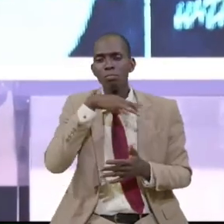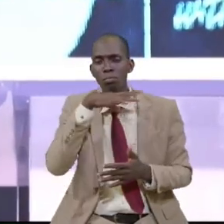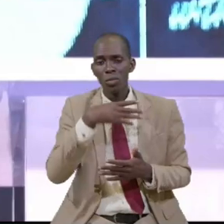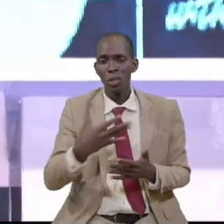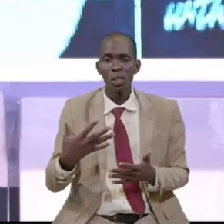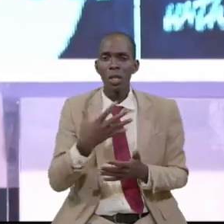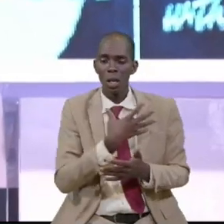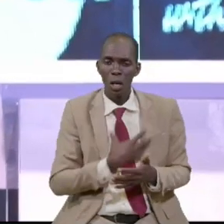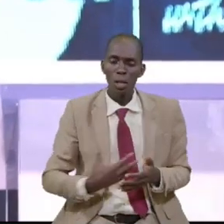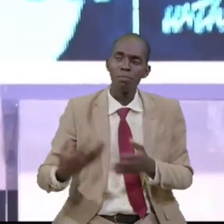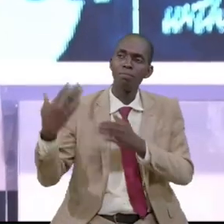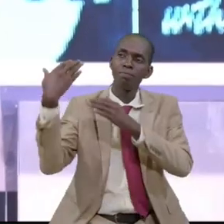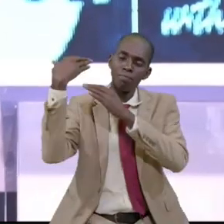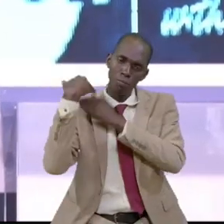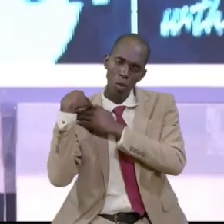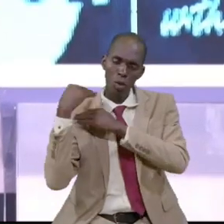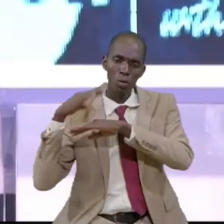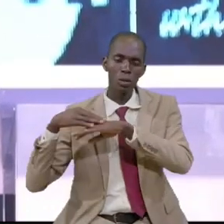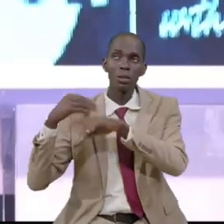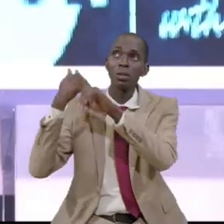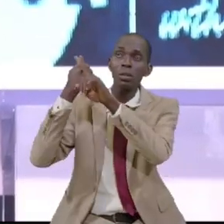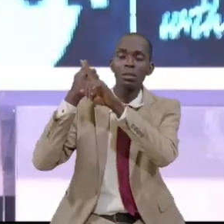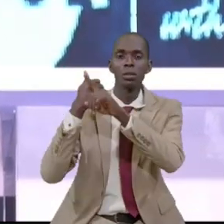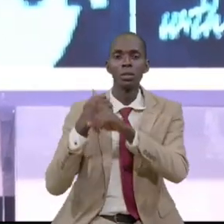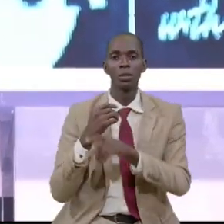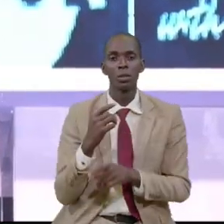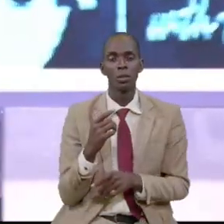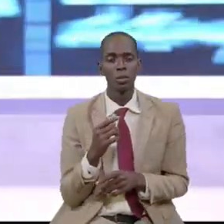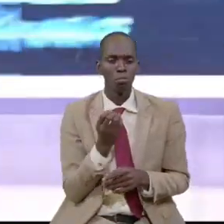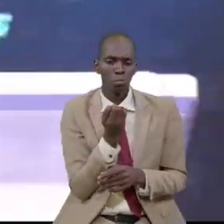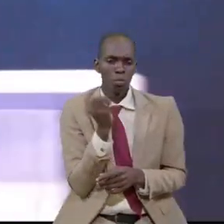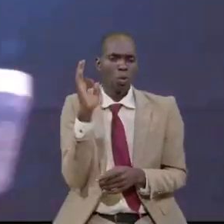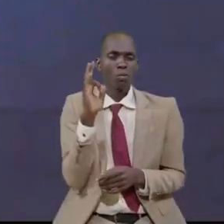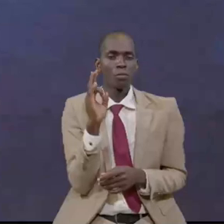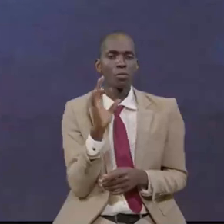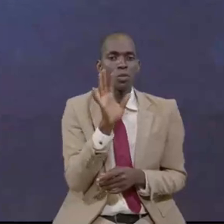mis sur Christ. Il a ôté de vous. Il a